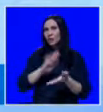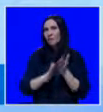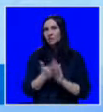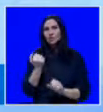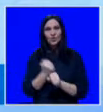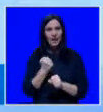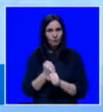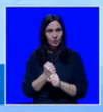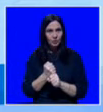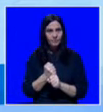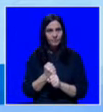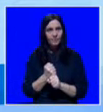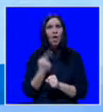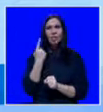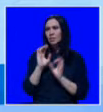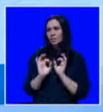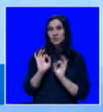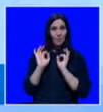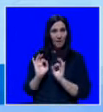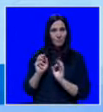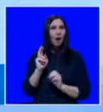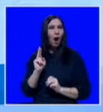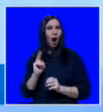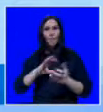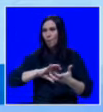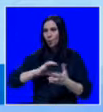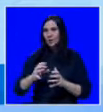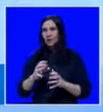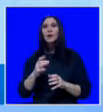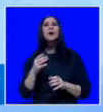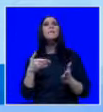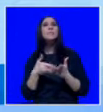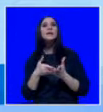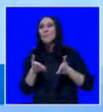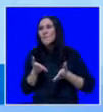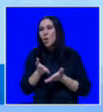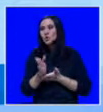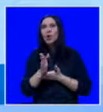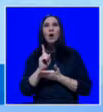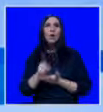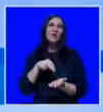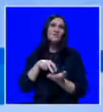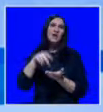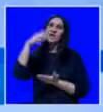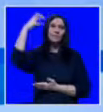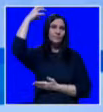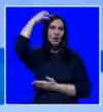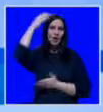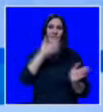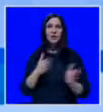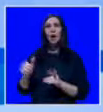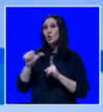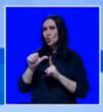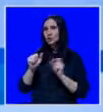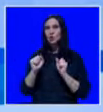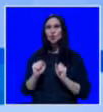вършат работа. Ето ви един типичен пример, как политиката пречи на посоката, в която върви държавата. През юни